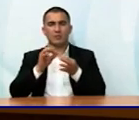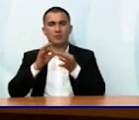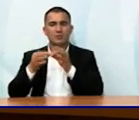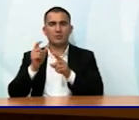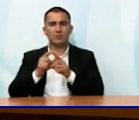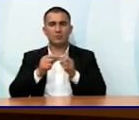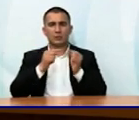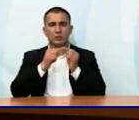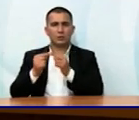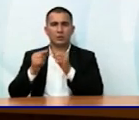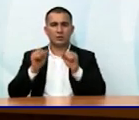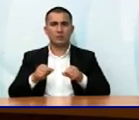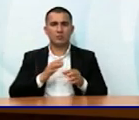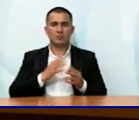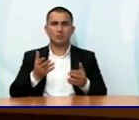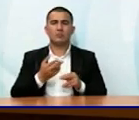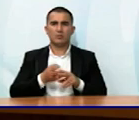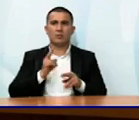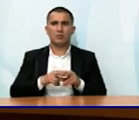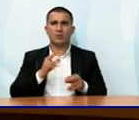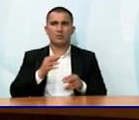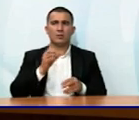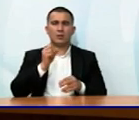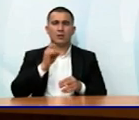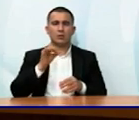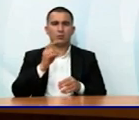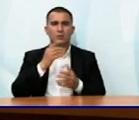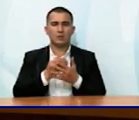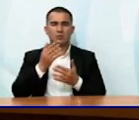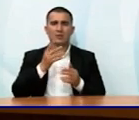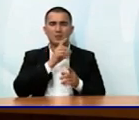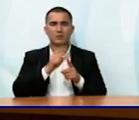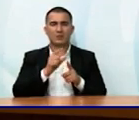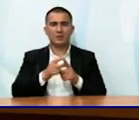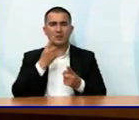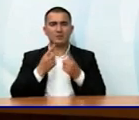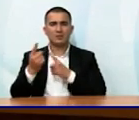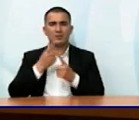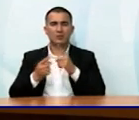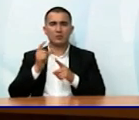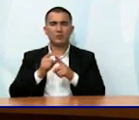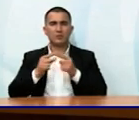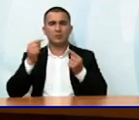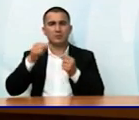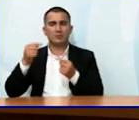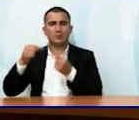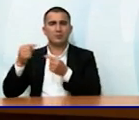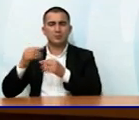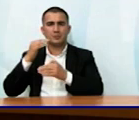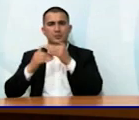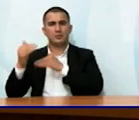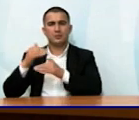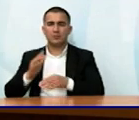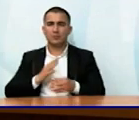teng bo'lishi muhim bo'lsa, aruz biroz murakkab, aruzda har bitta hijoning ust-must mos bo'lishi nazarda